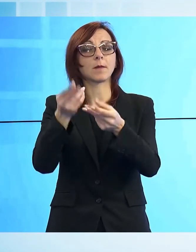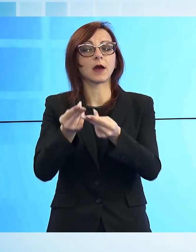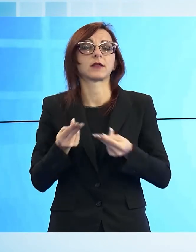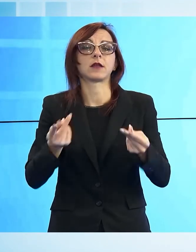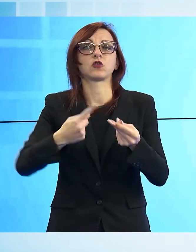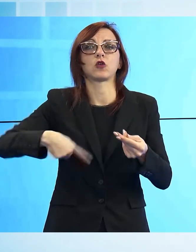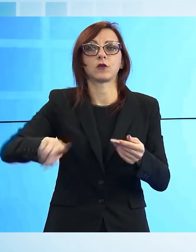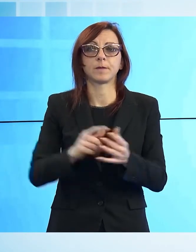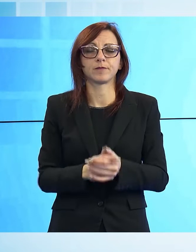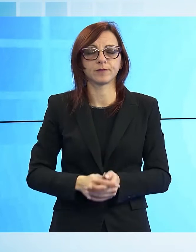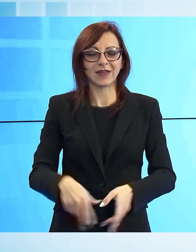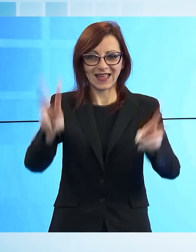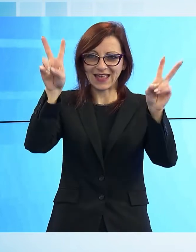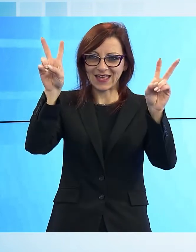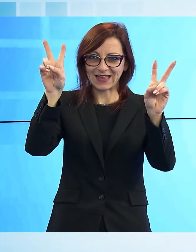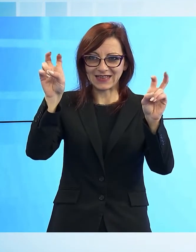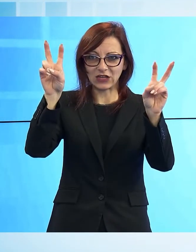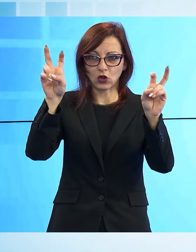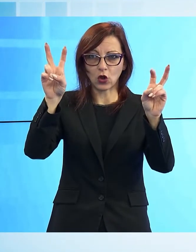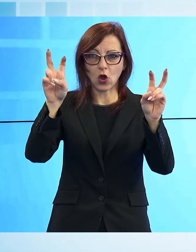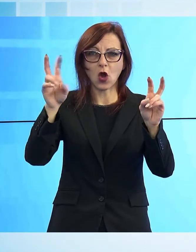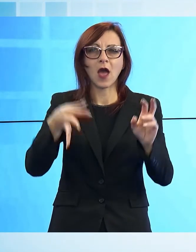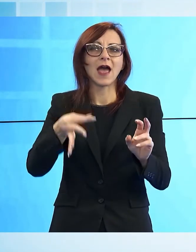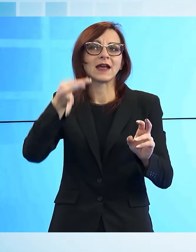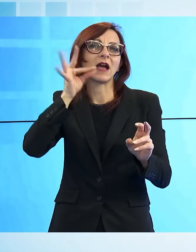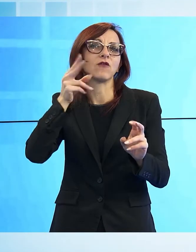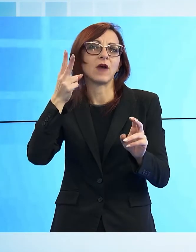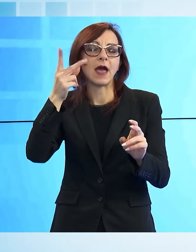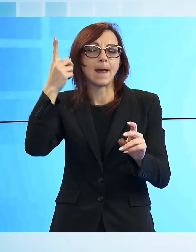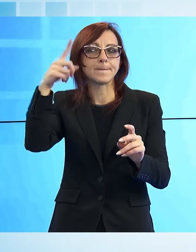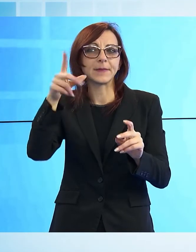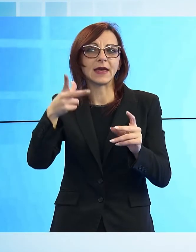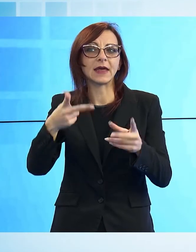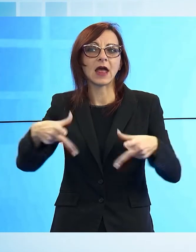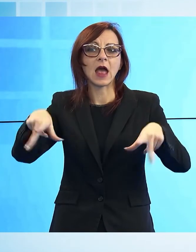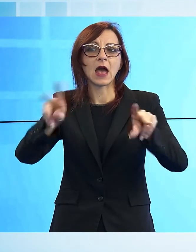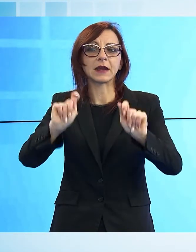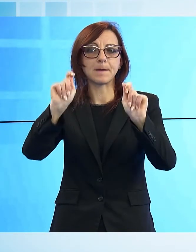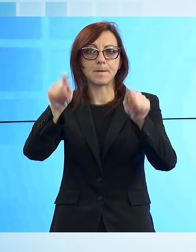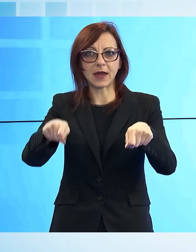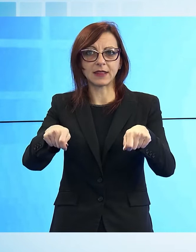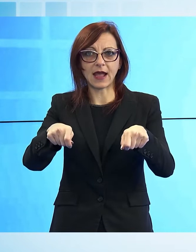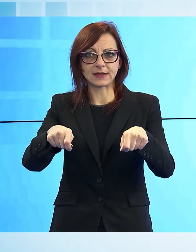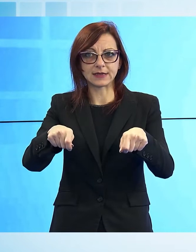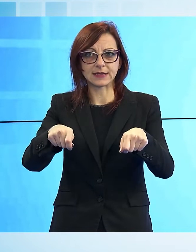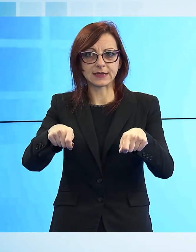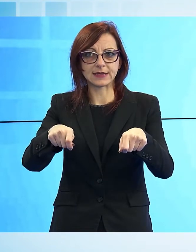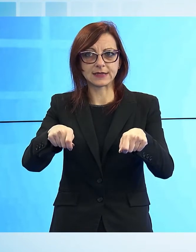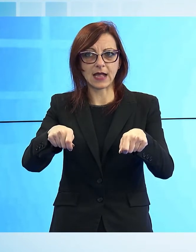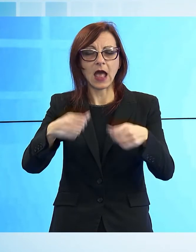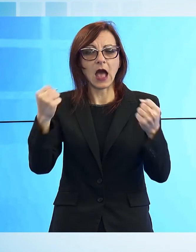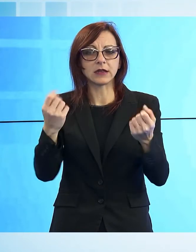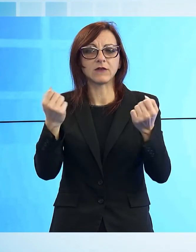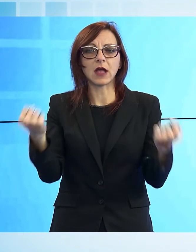Si chiama Un caffè per la ripartenza, la nuova iniziativa del quotidiano La Nazione di Lucca, portata avanti in collaborazione